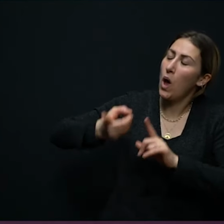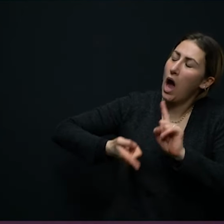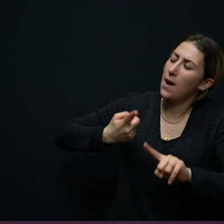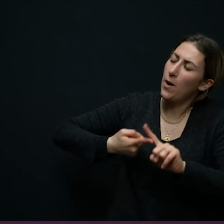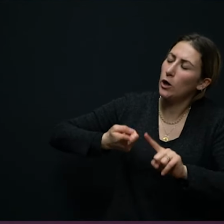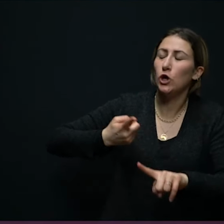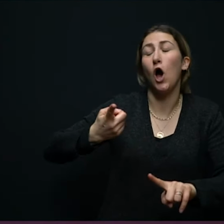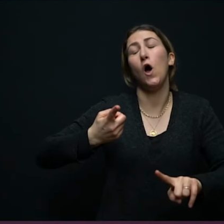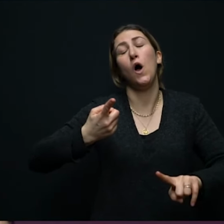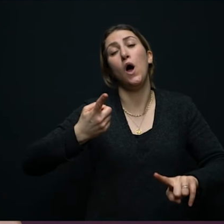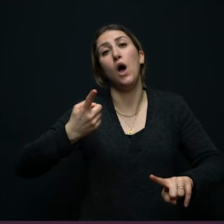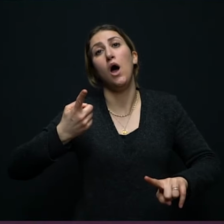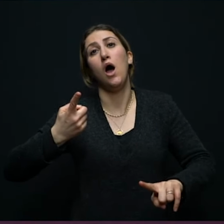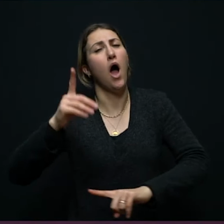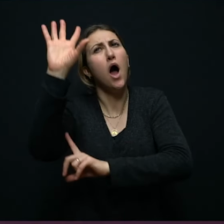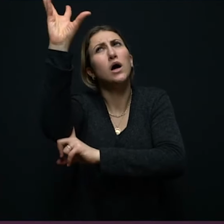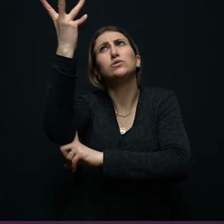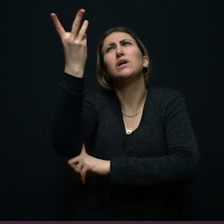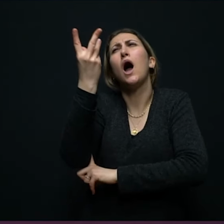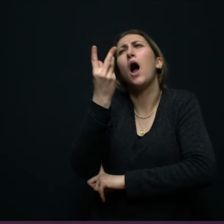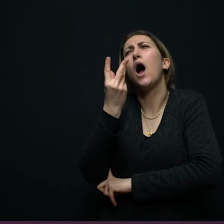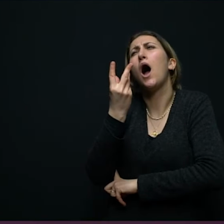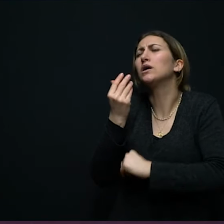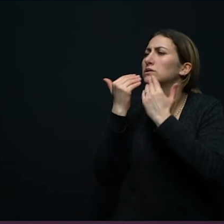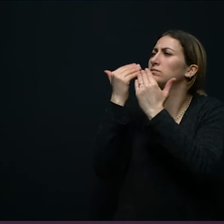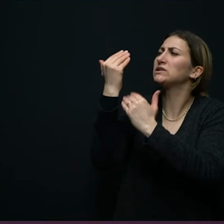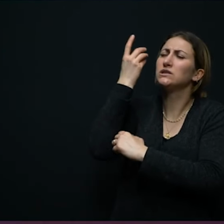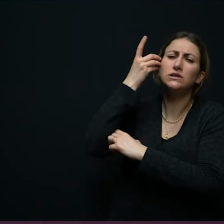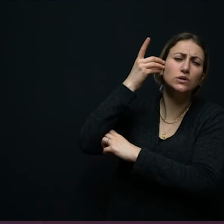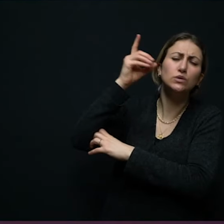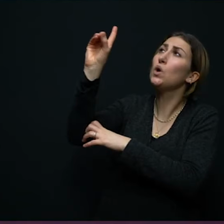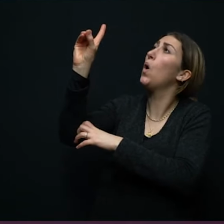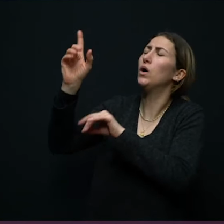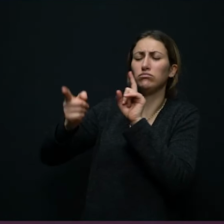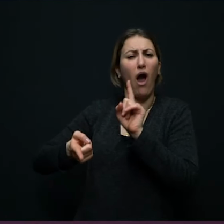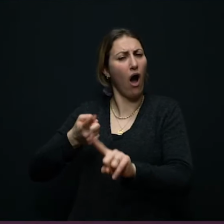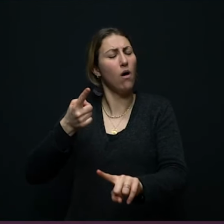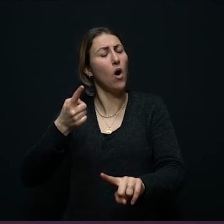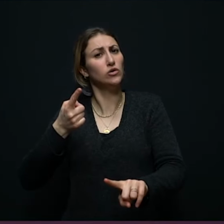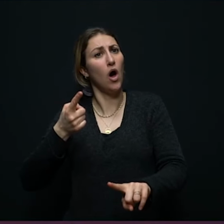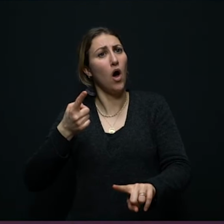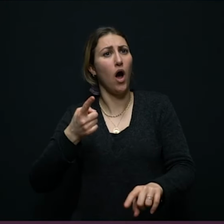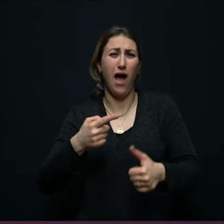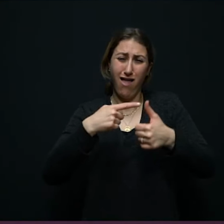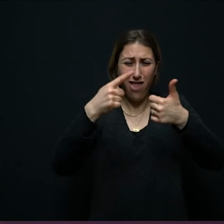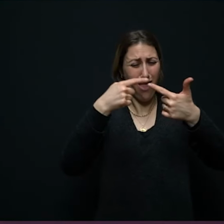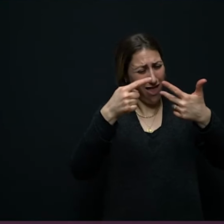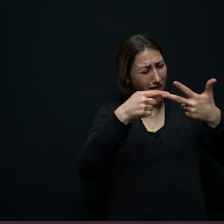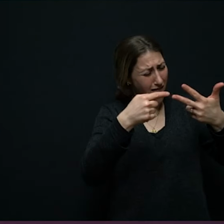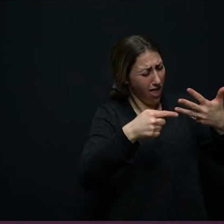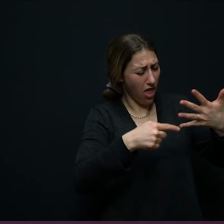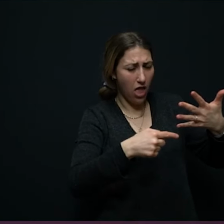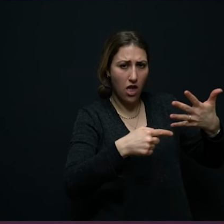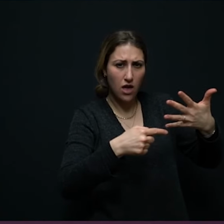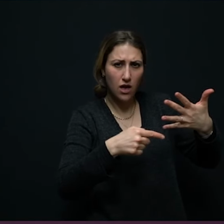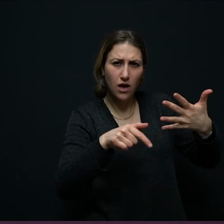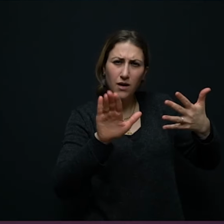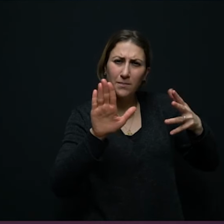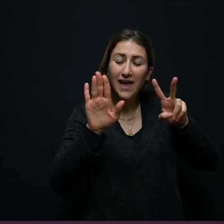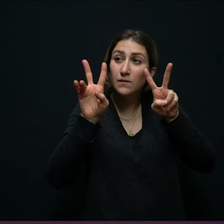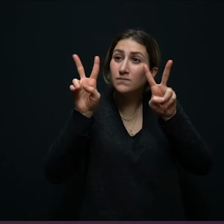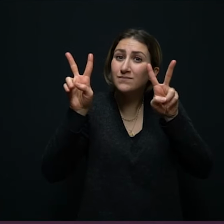parler de la grâce de dieu nous sommes spécialistes pour parler de toutes sortes de choses mais nous ne connaissons plus rien homo